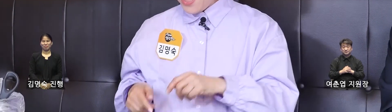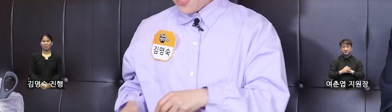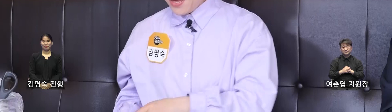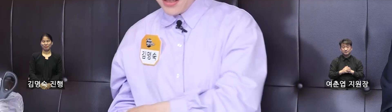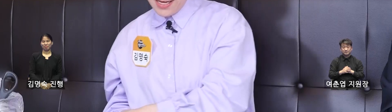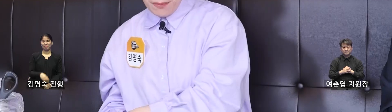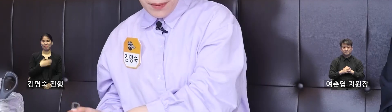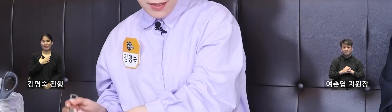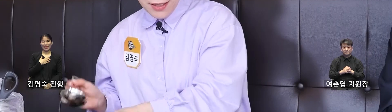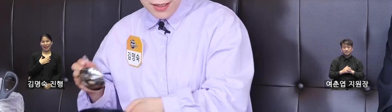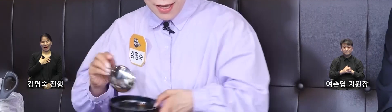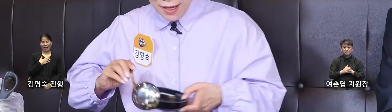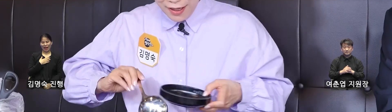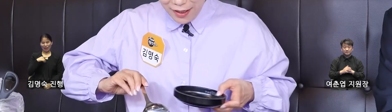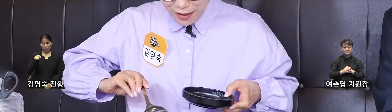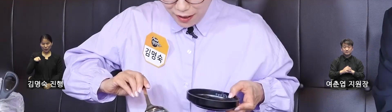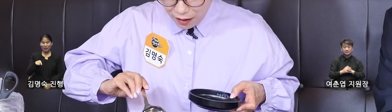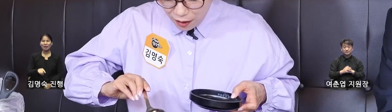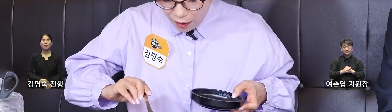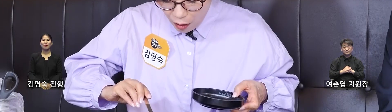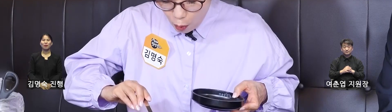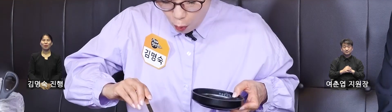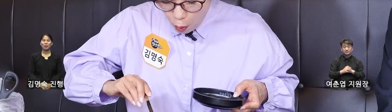제가 제 앞에 있는 게